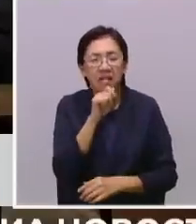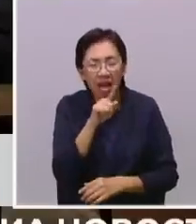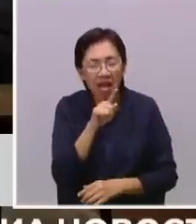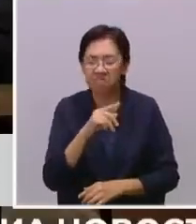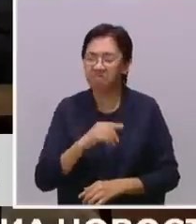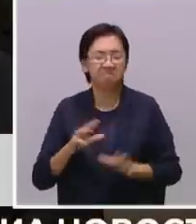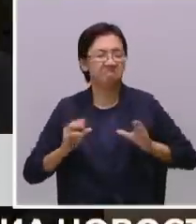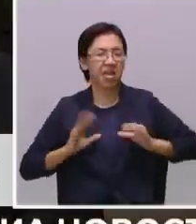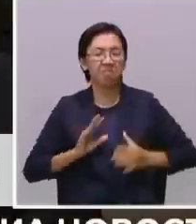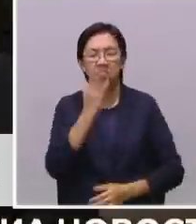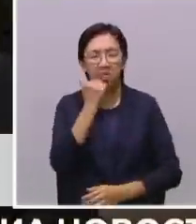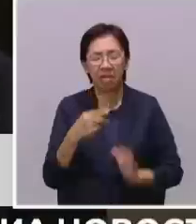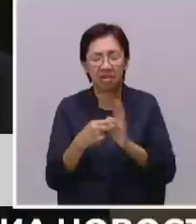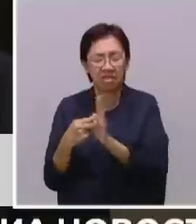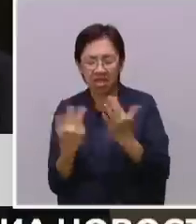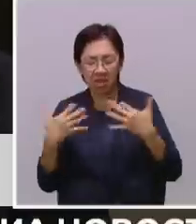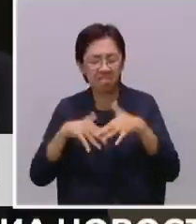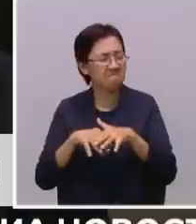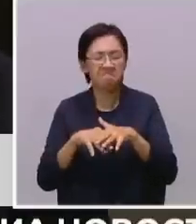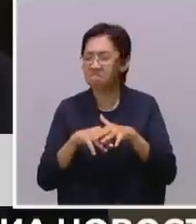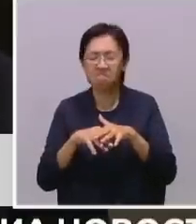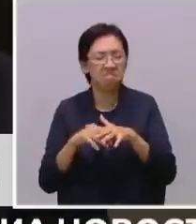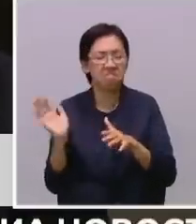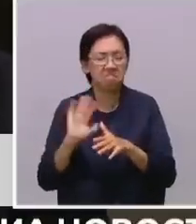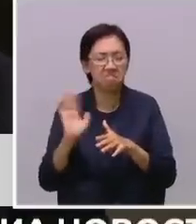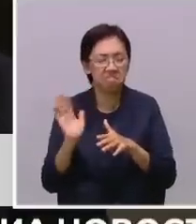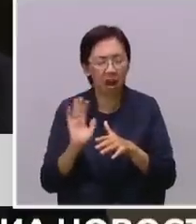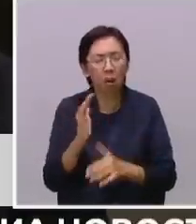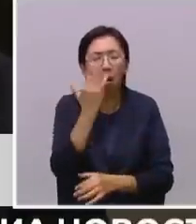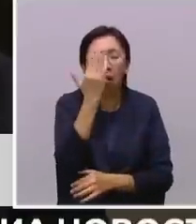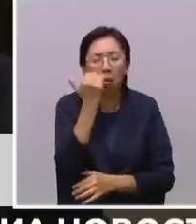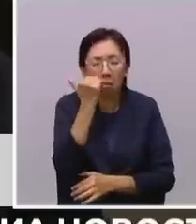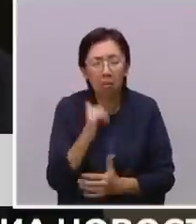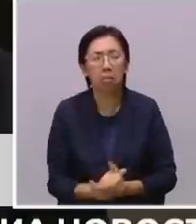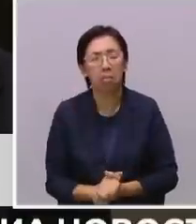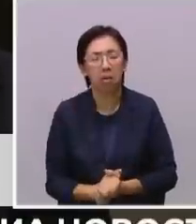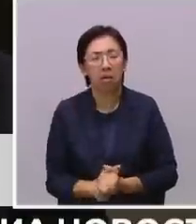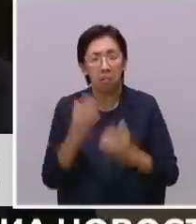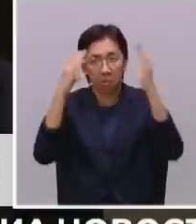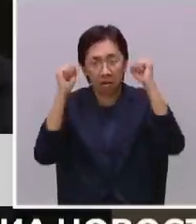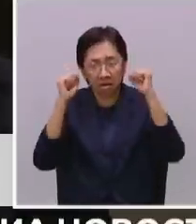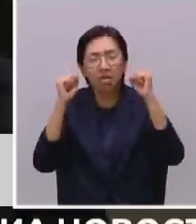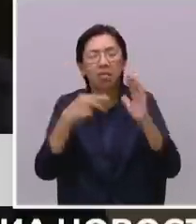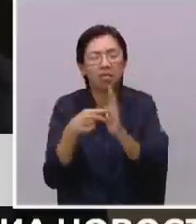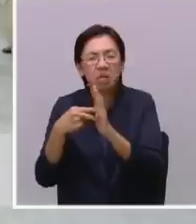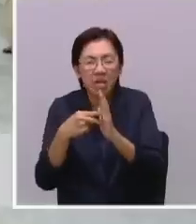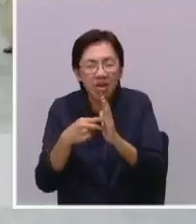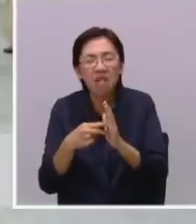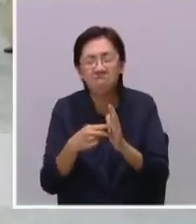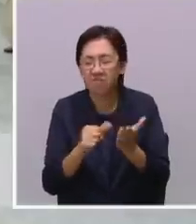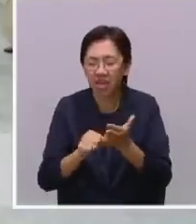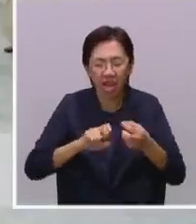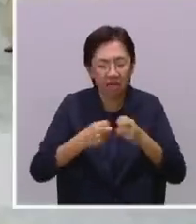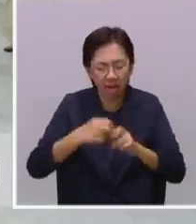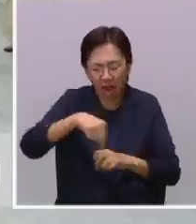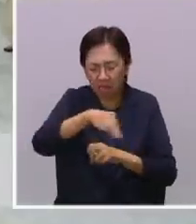ว่ายังไม่อยากจะให้กลับมาศาลสัมพันธ์ปกติตกับนายอันะคะเพราะว่าอ้างว่าอัยังใช้ความรุนแรงในการแก้ปัญหาความ